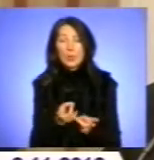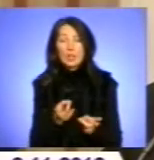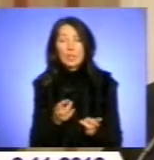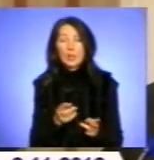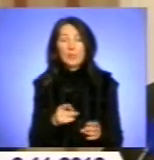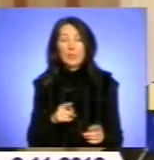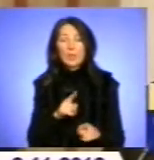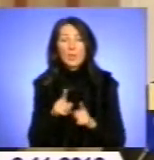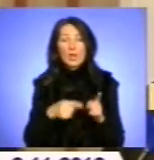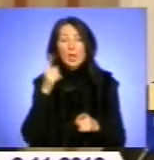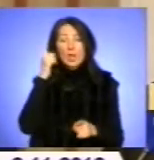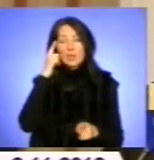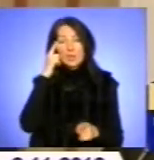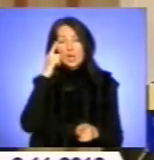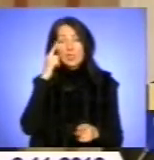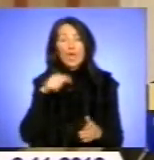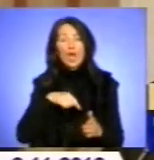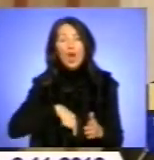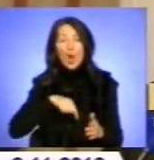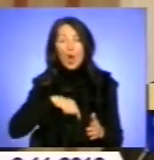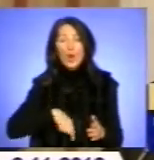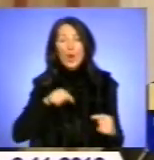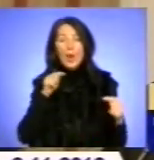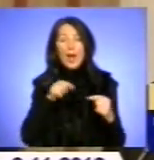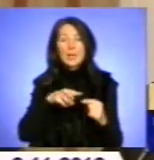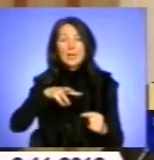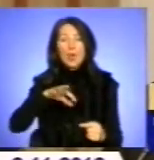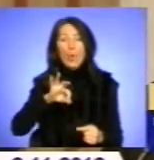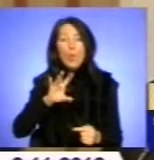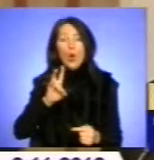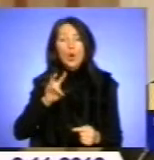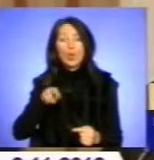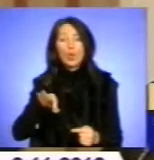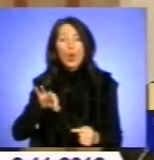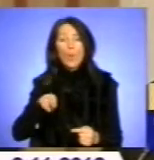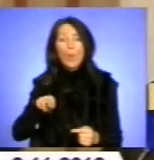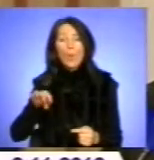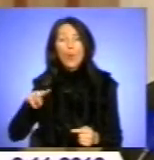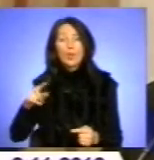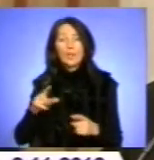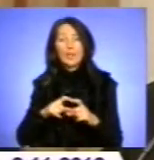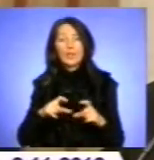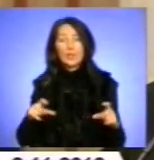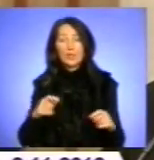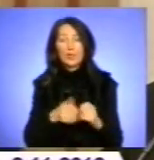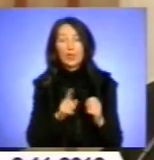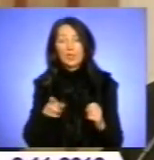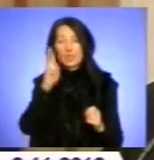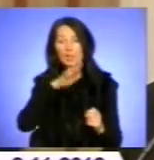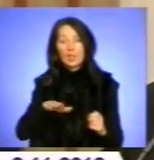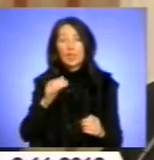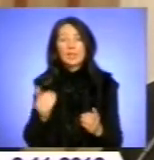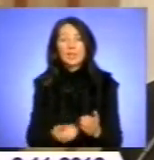переосознати роль антимонопольних відомств в кожній країні и найти ту